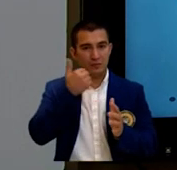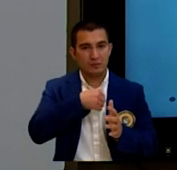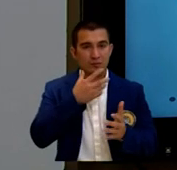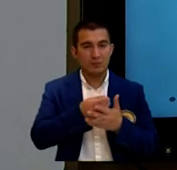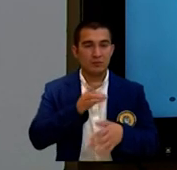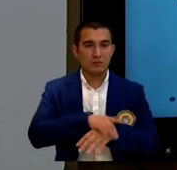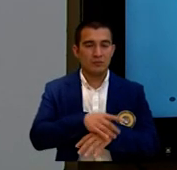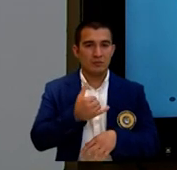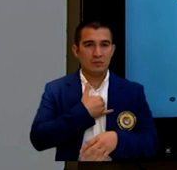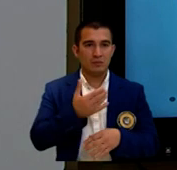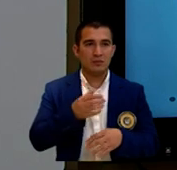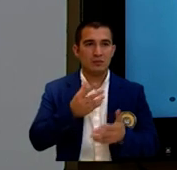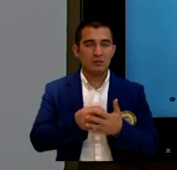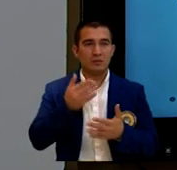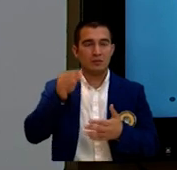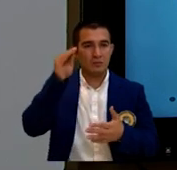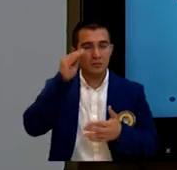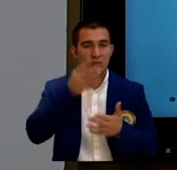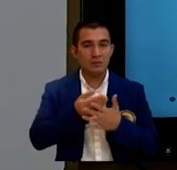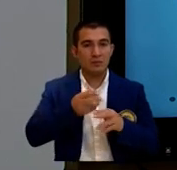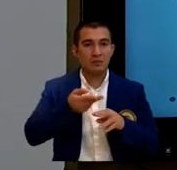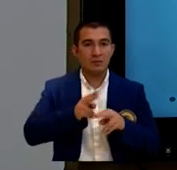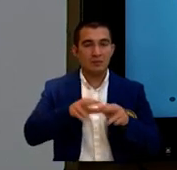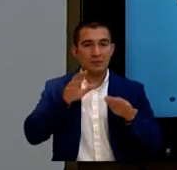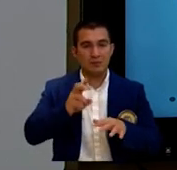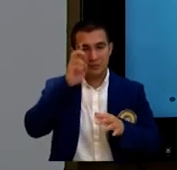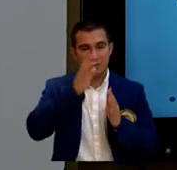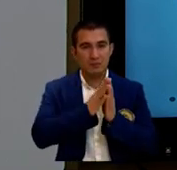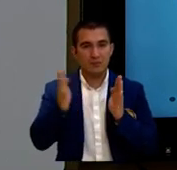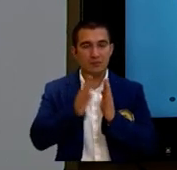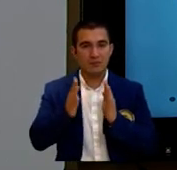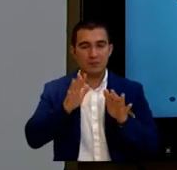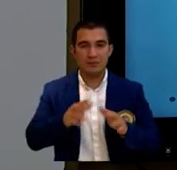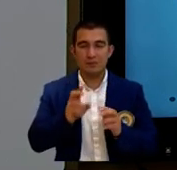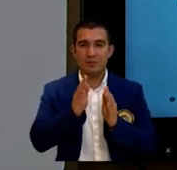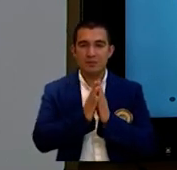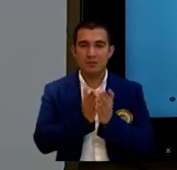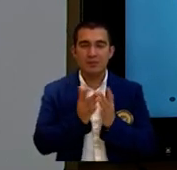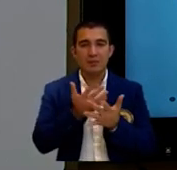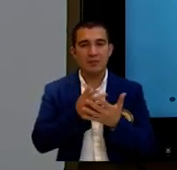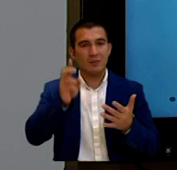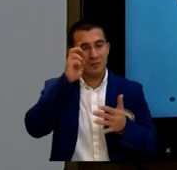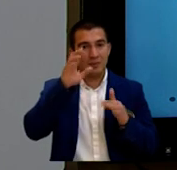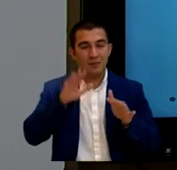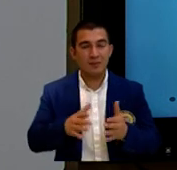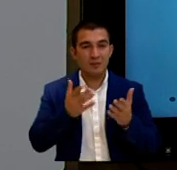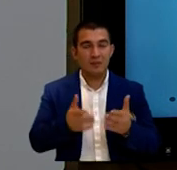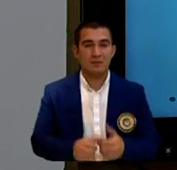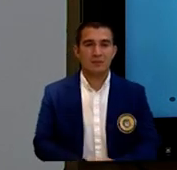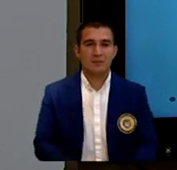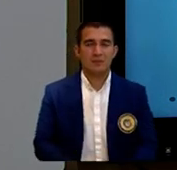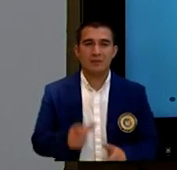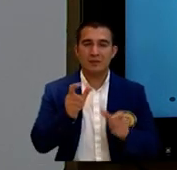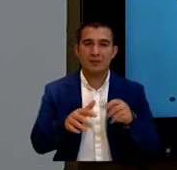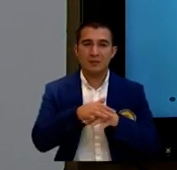1870-yilda Toshkentda Turkiston xalq kutubxonasi tashkil etildi. Bu tashkil etilgan xalq kutubxonasi